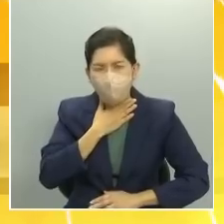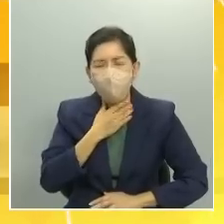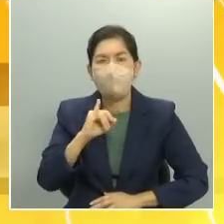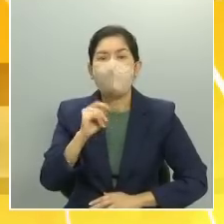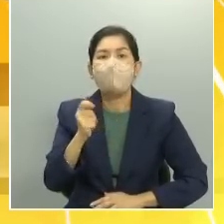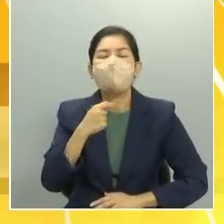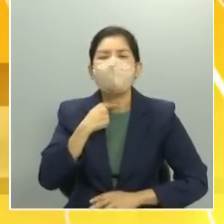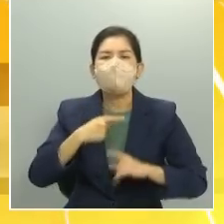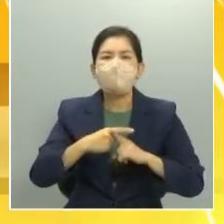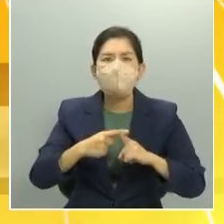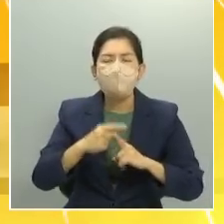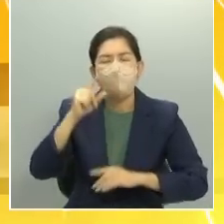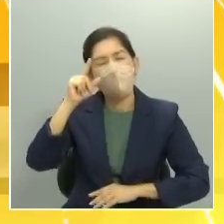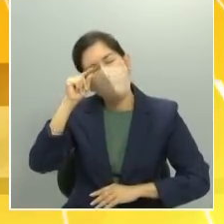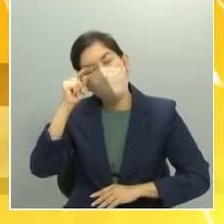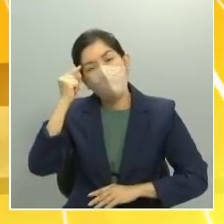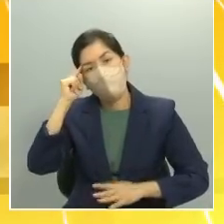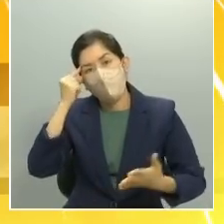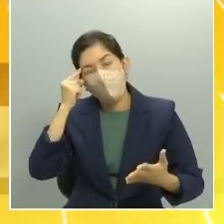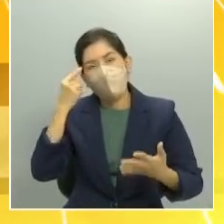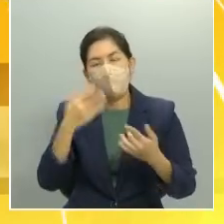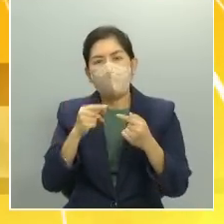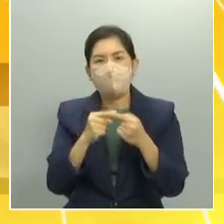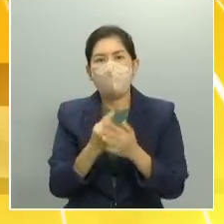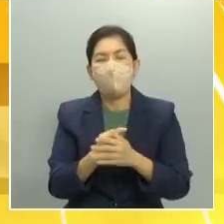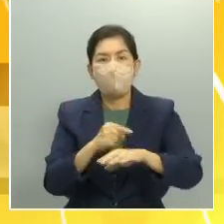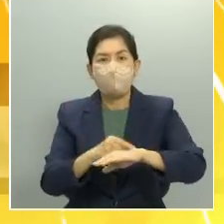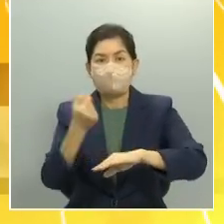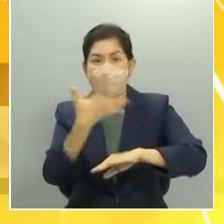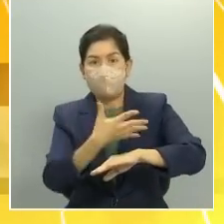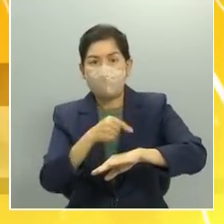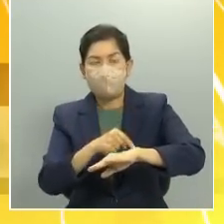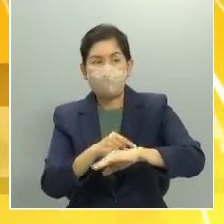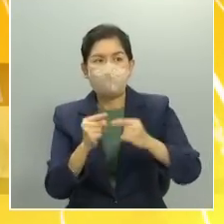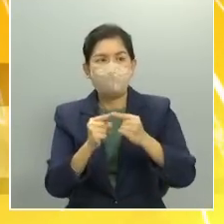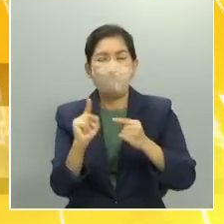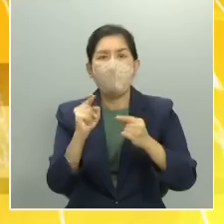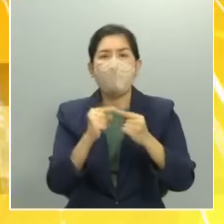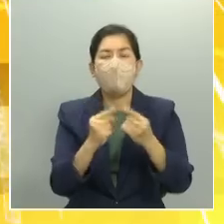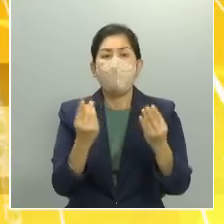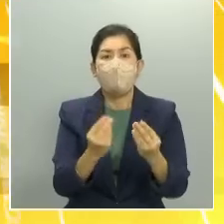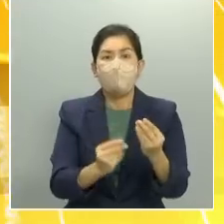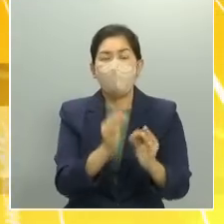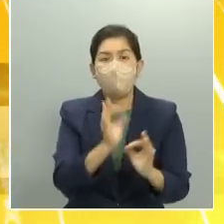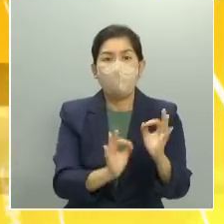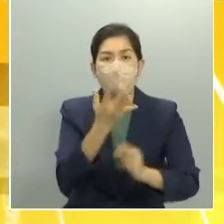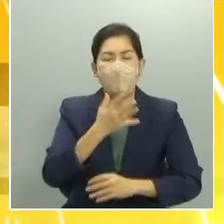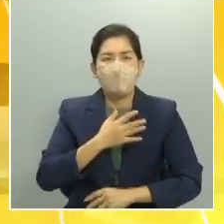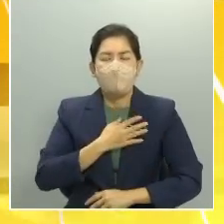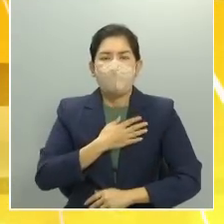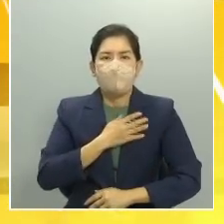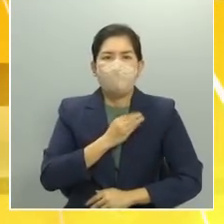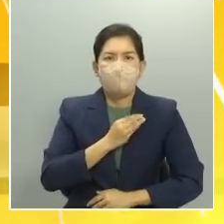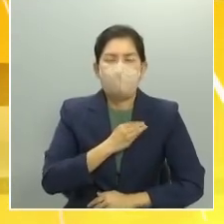แล้วนอนหลับไปไม่รู้เรื่องค่ะมารู้หลังจากนั้นก็คือตีห้าว่าไฟไหม้แล้ว ตกใจช็อกเพราะว่าหลังเหตุการณ์ในโ